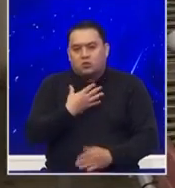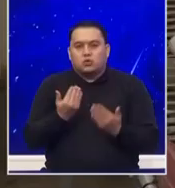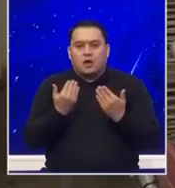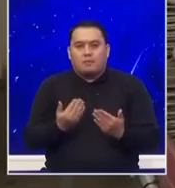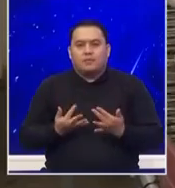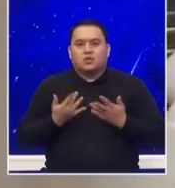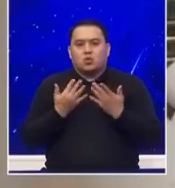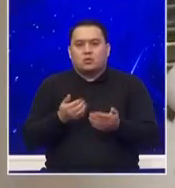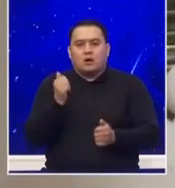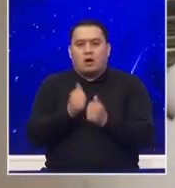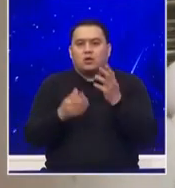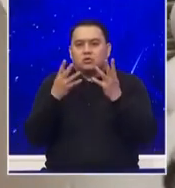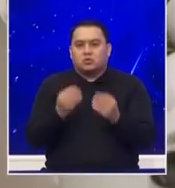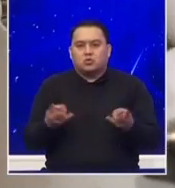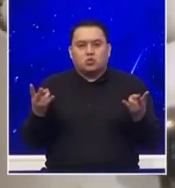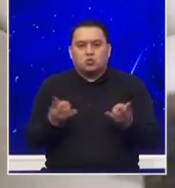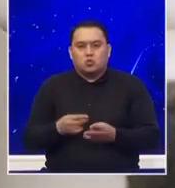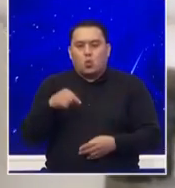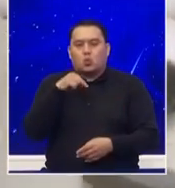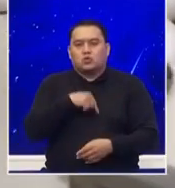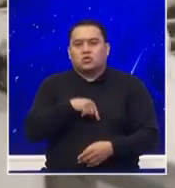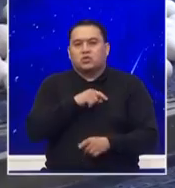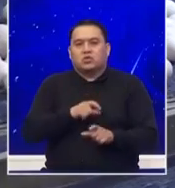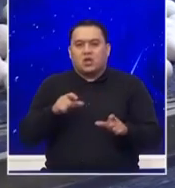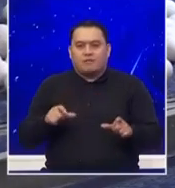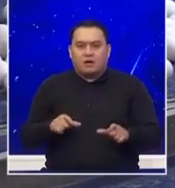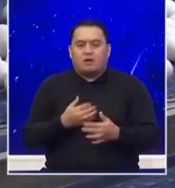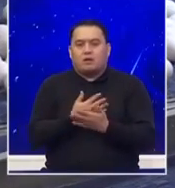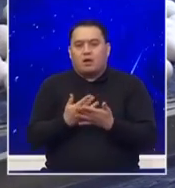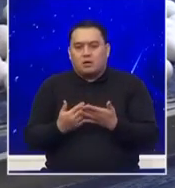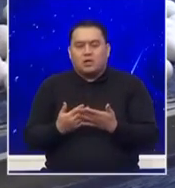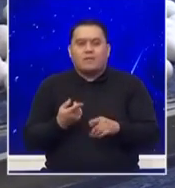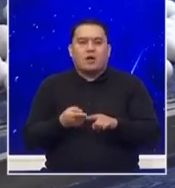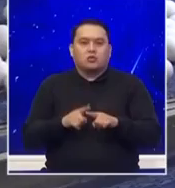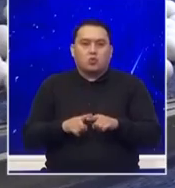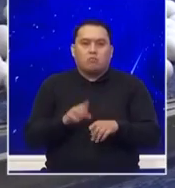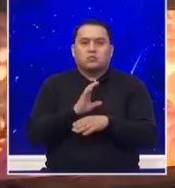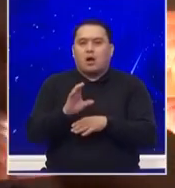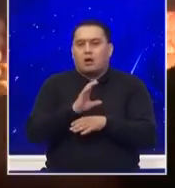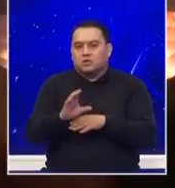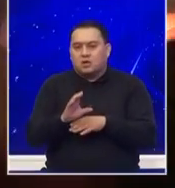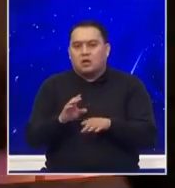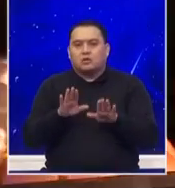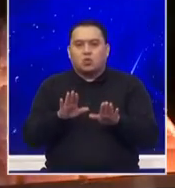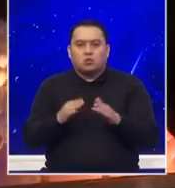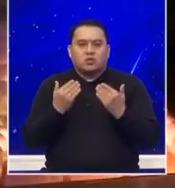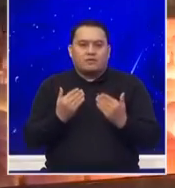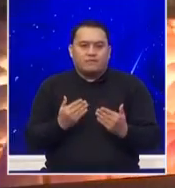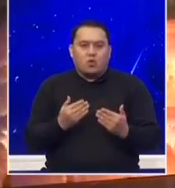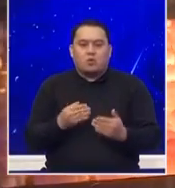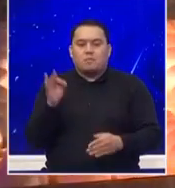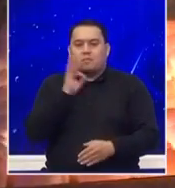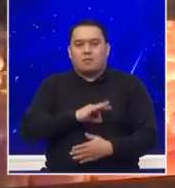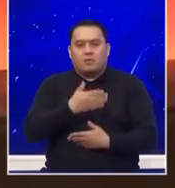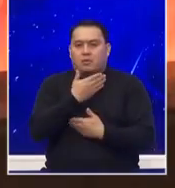повседневного спроса. Оно содержит необходимые организму человека микро- и макроэлементы. Но производство это на сегодня